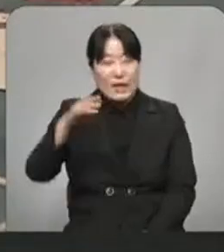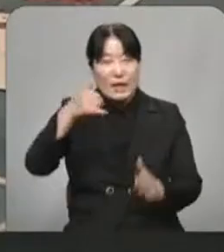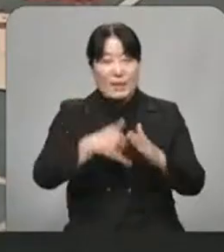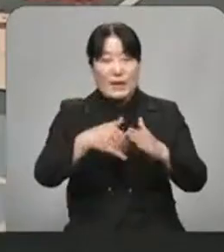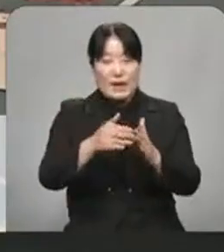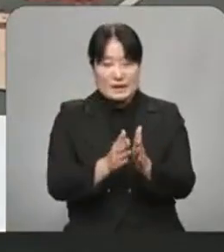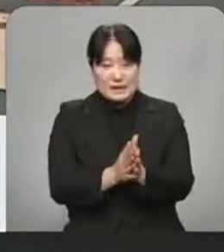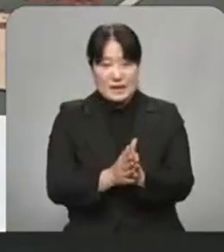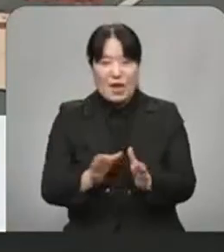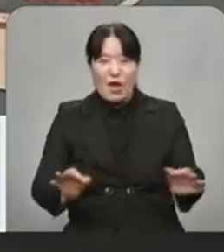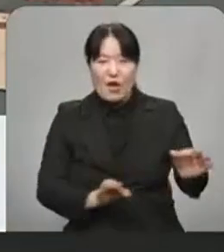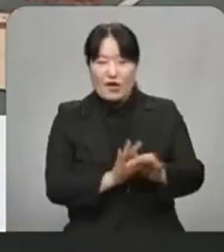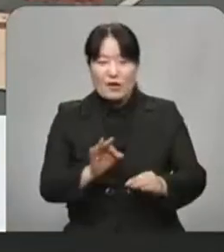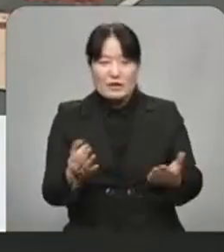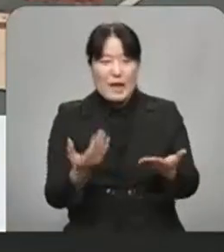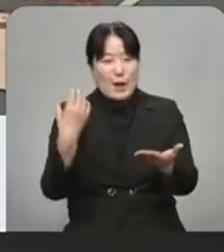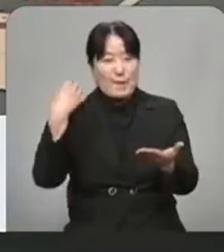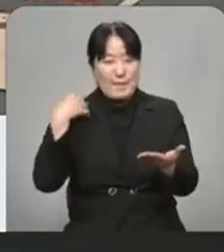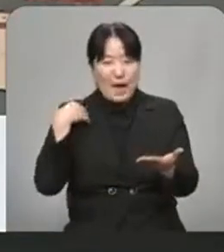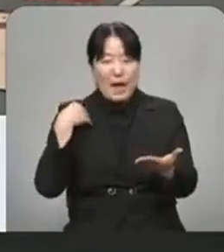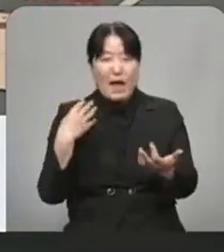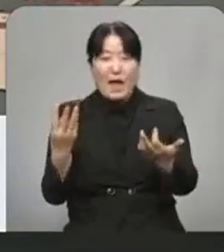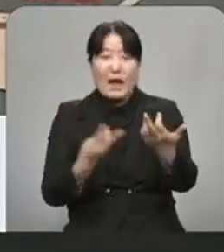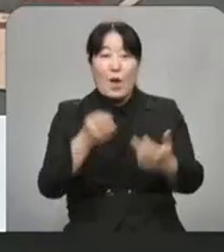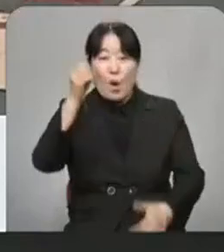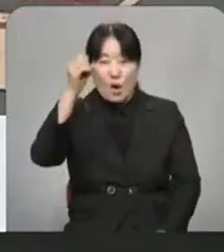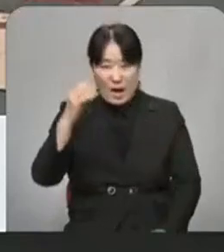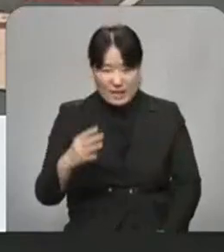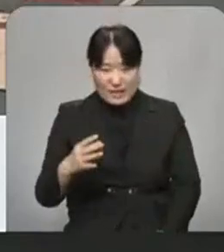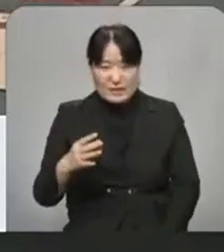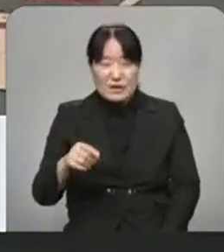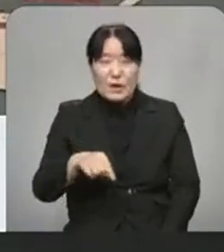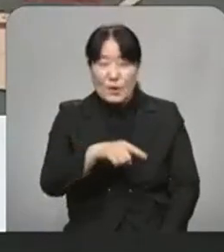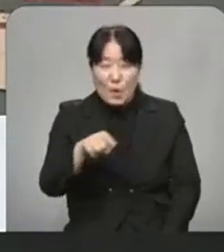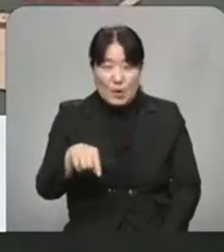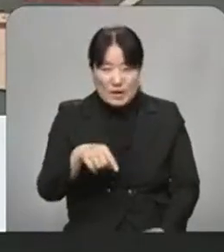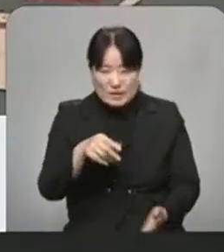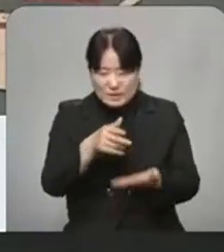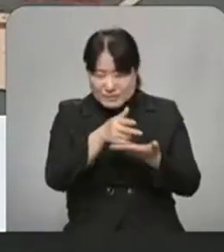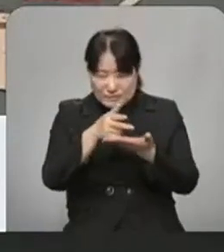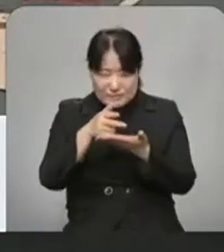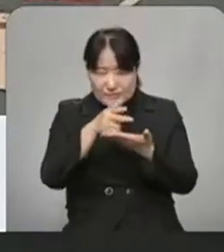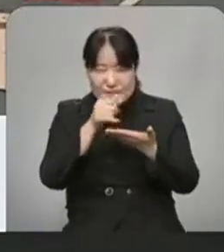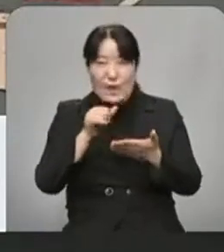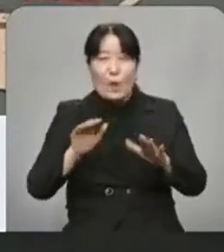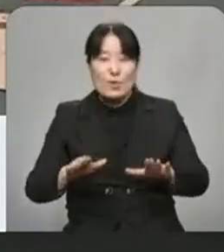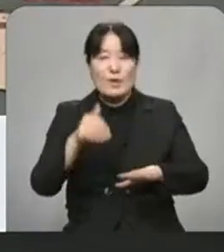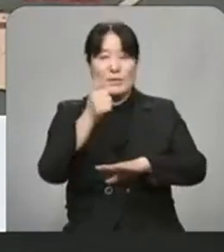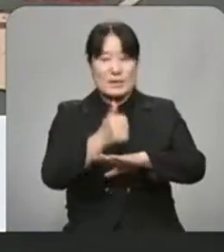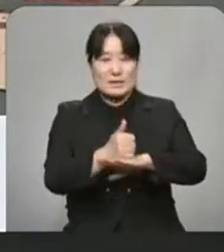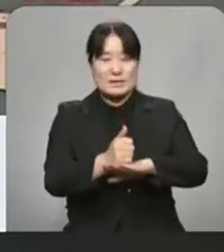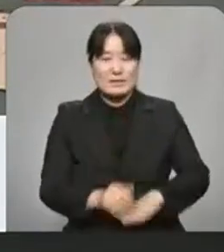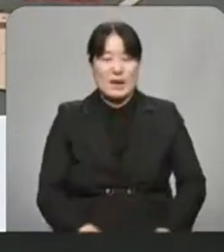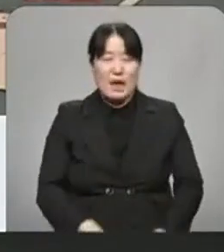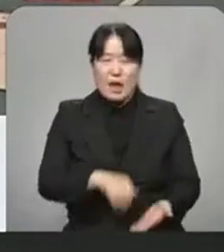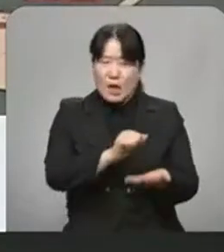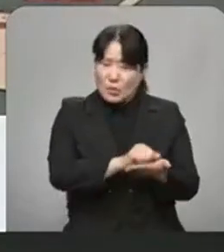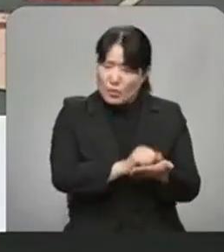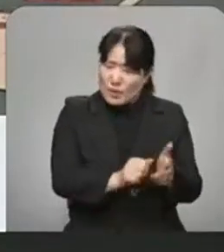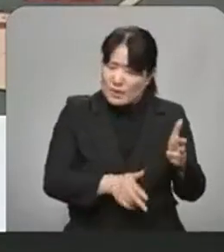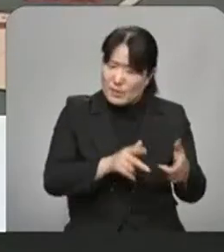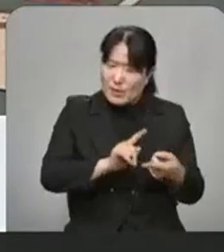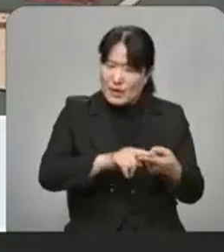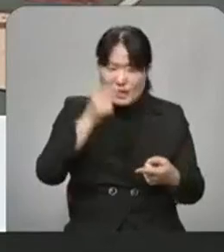폐광 지역 경제를 책임지고 있는 강원랜드 카지노를 긴급 점검하는 시간입니다 오늘은 그 마지막 순서로 도박 산업이라는